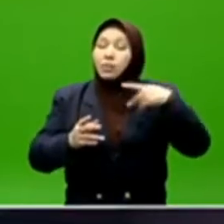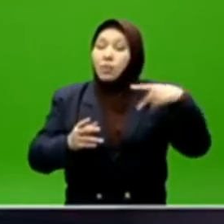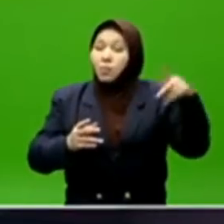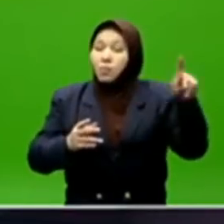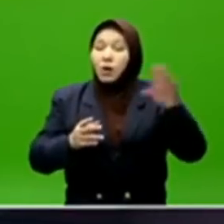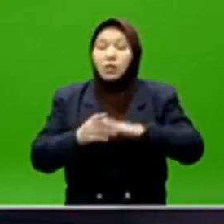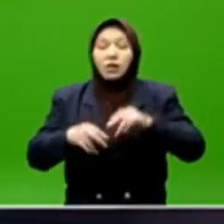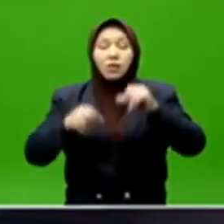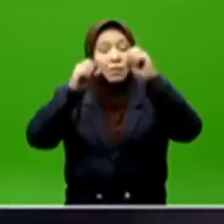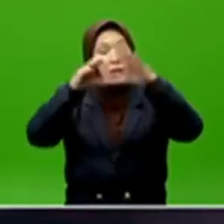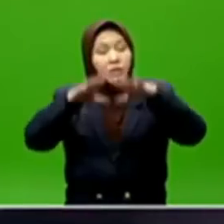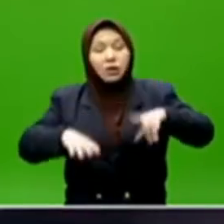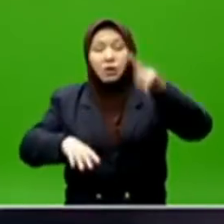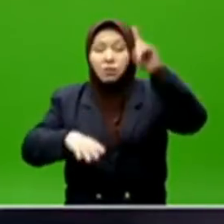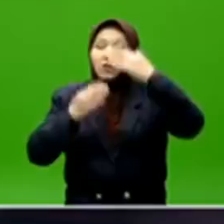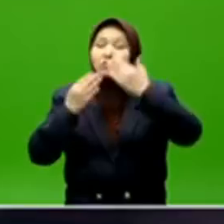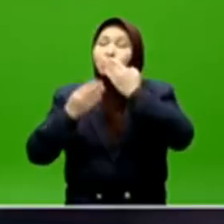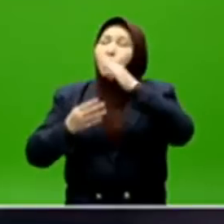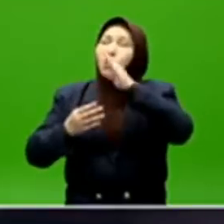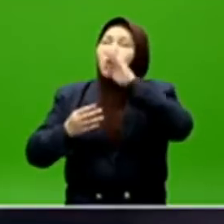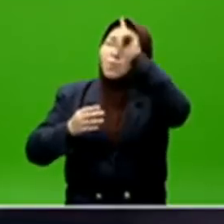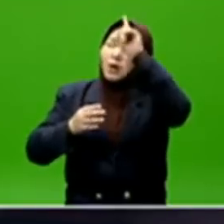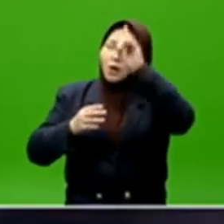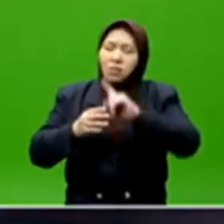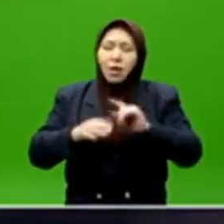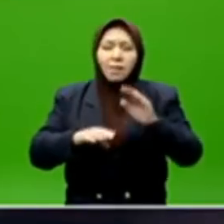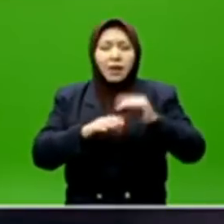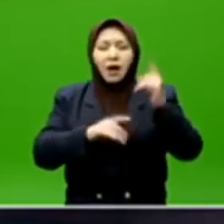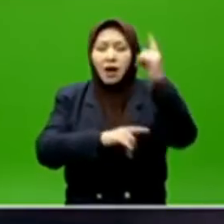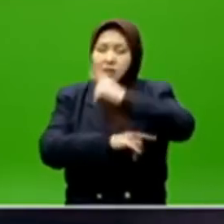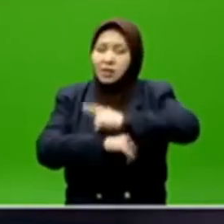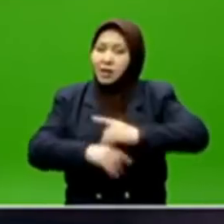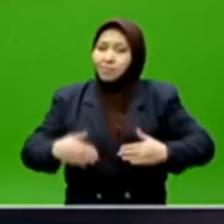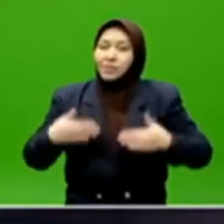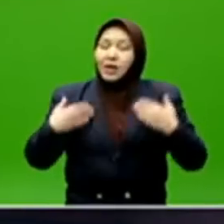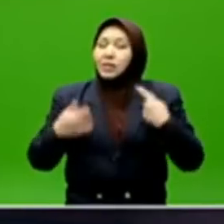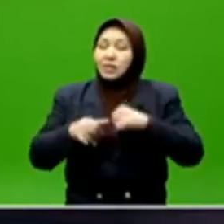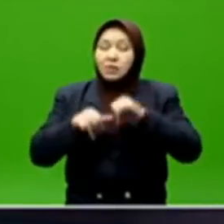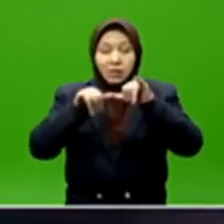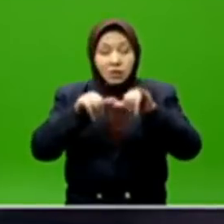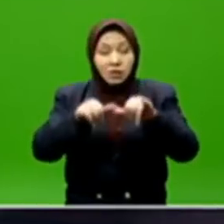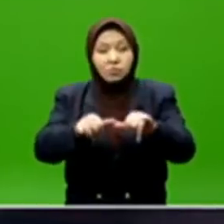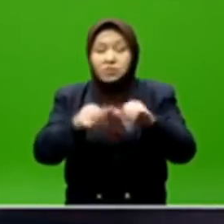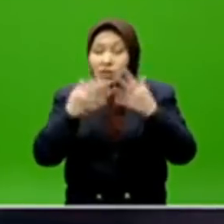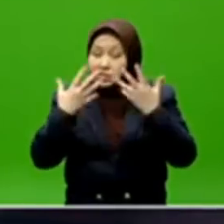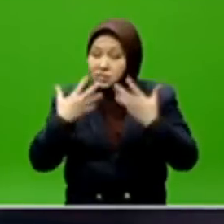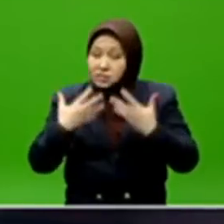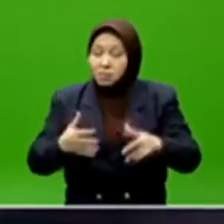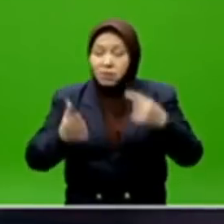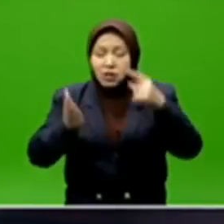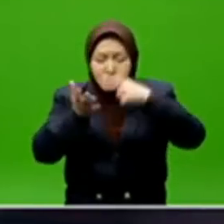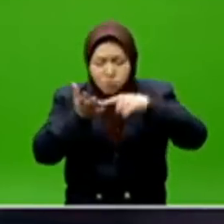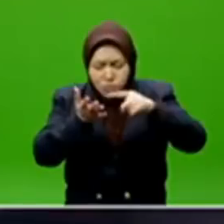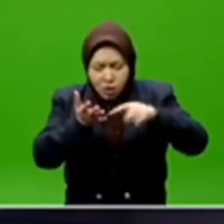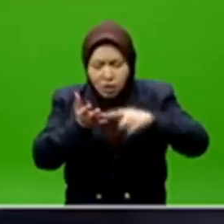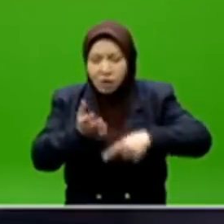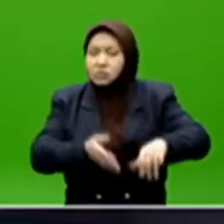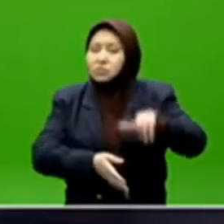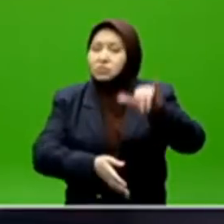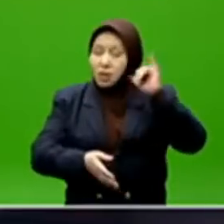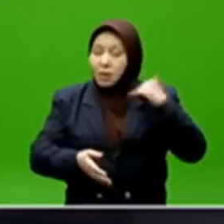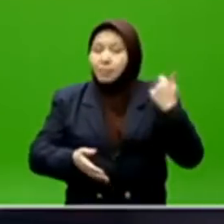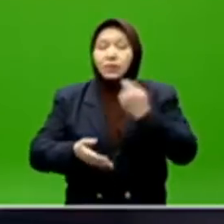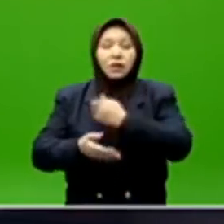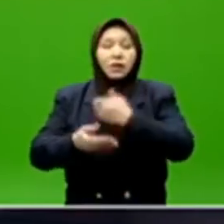Kita bersyukur pada Allah Subhanahu Wa Taala pada hari yang berbahagia ini kita meneruskan selepas sesi ulang kaji kita semalam. Kita